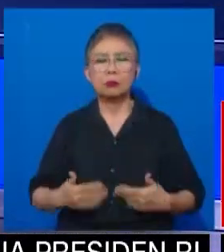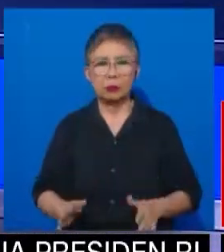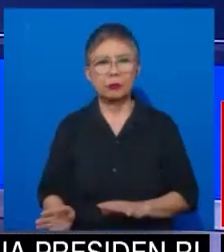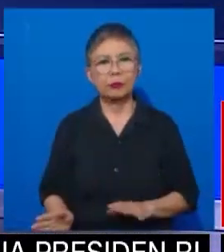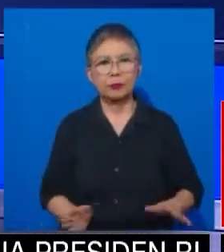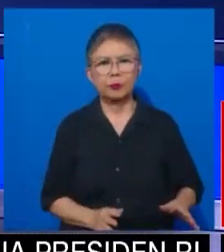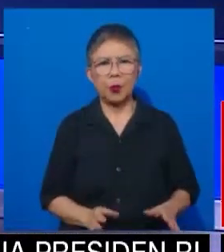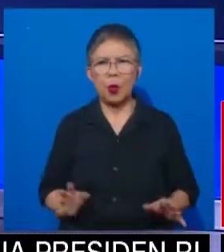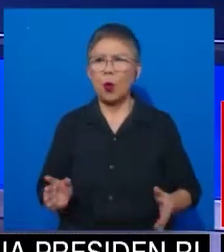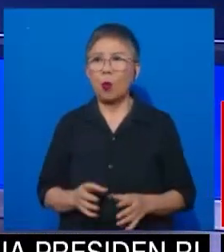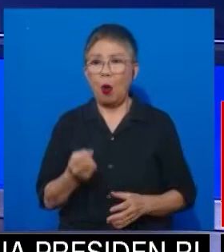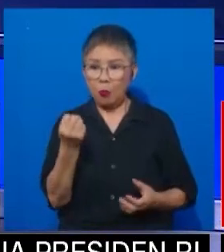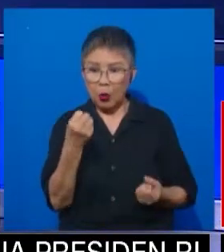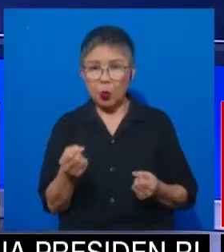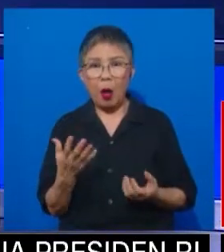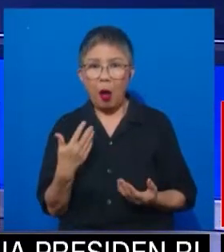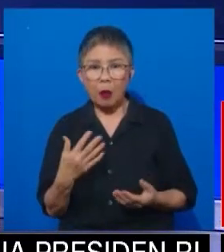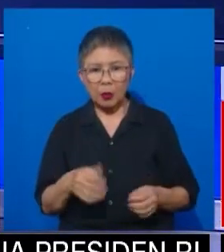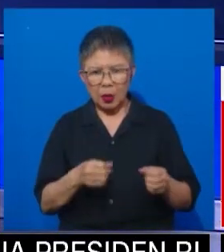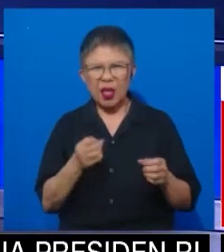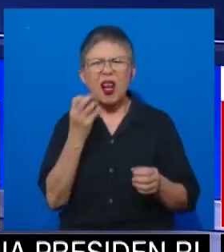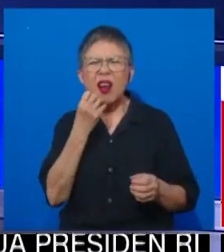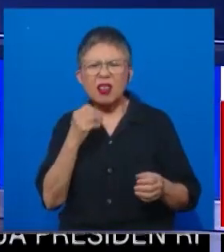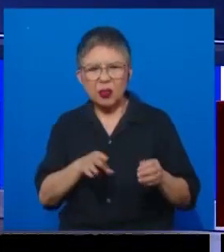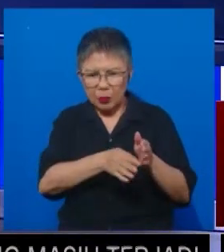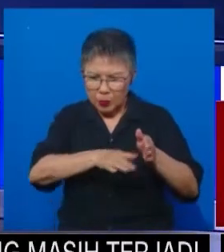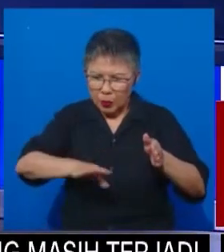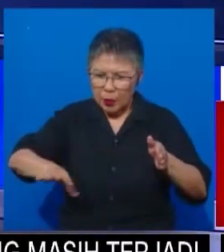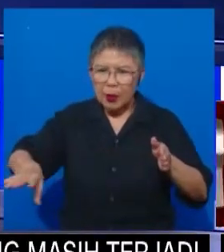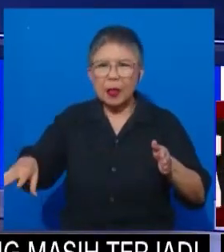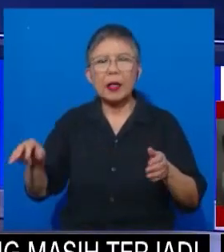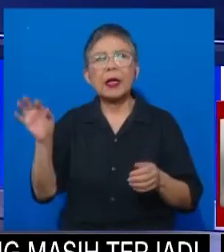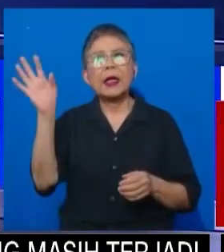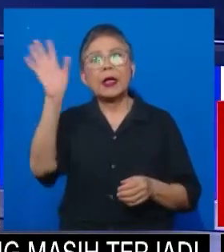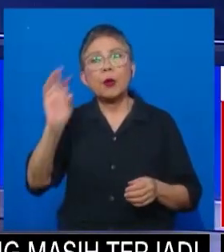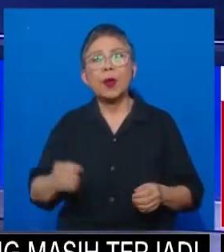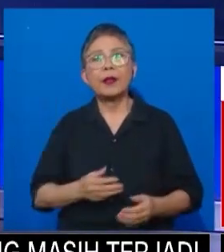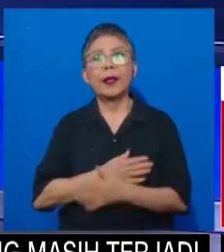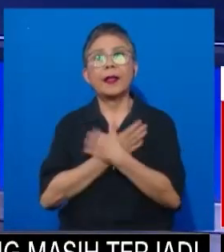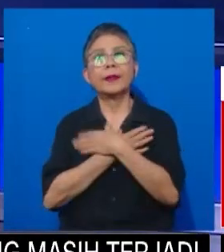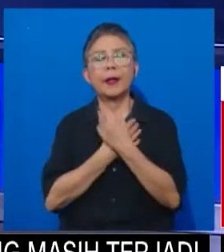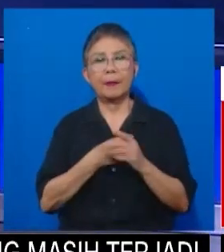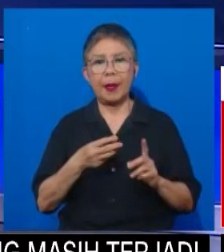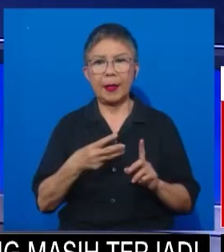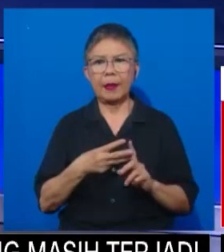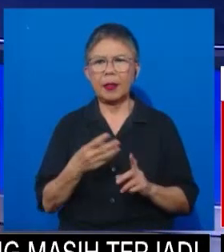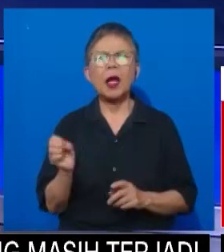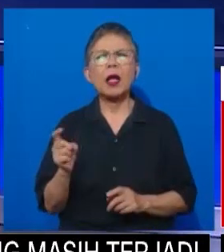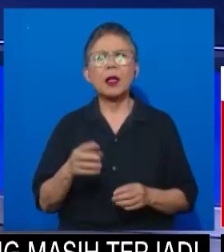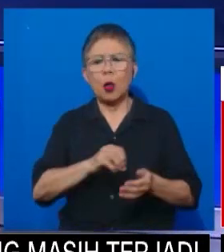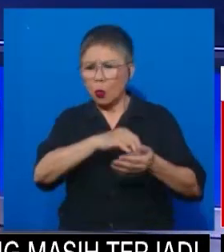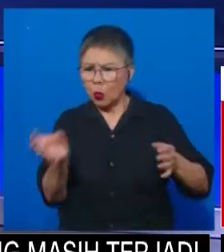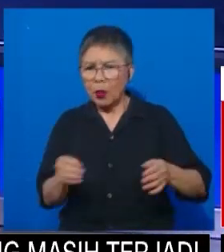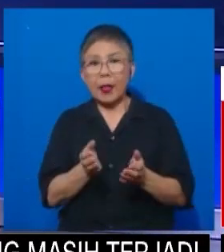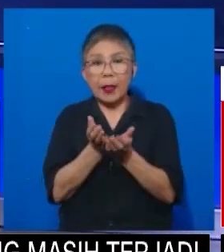Selanjutnya, ribuan bongkahan batu bara mencemari pantai Penaga Raya Kabupaten Aceh Barat, Aceh. Batu bara ini diduga tumpah saat